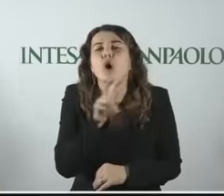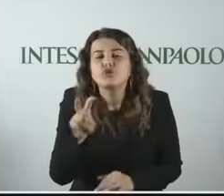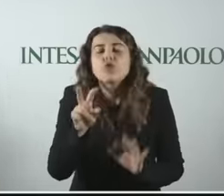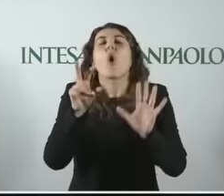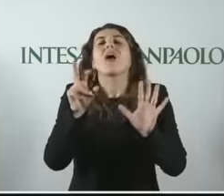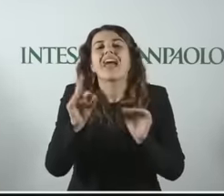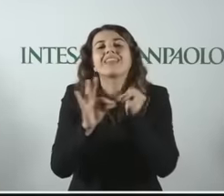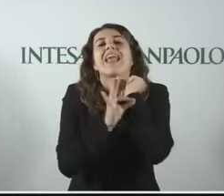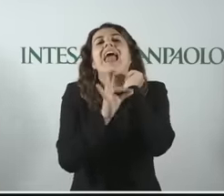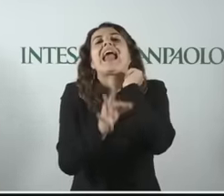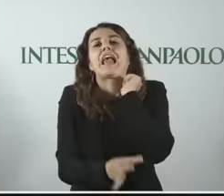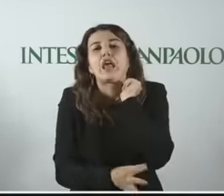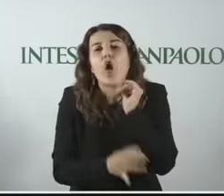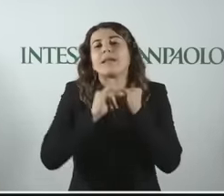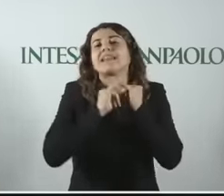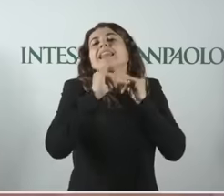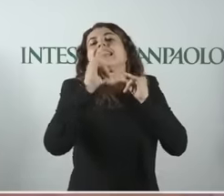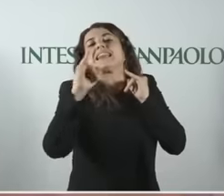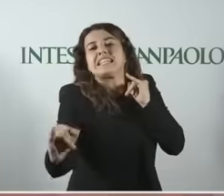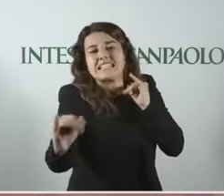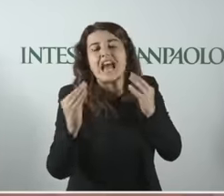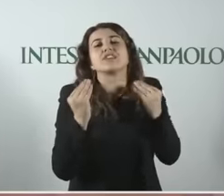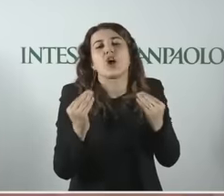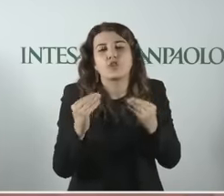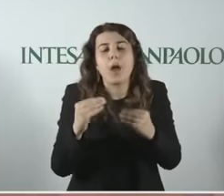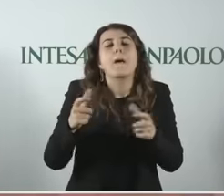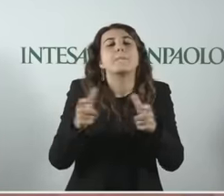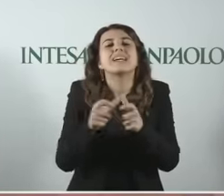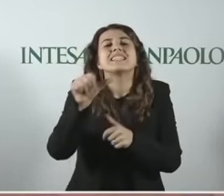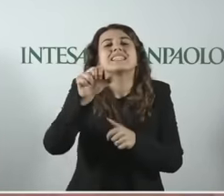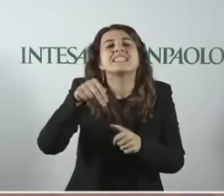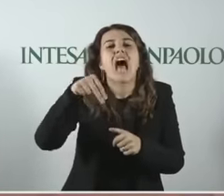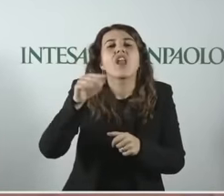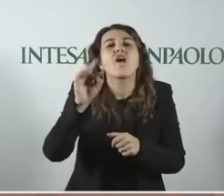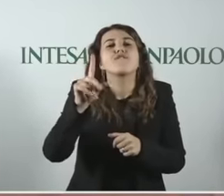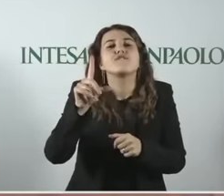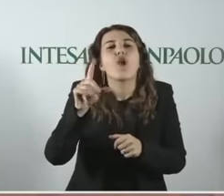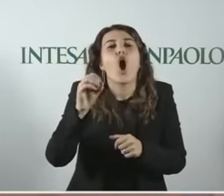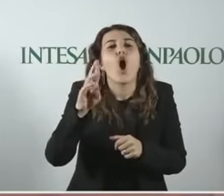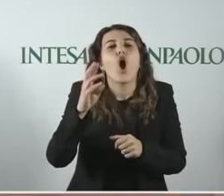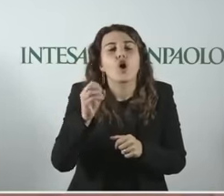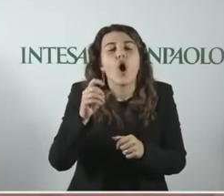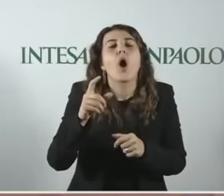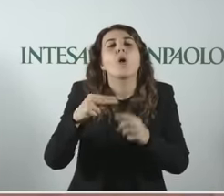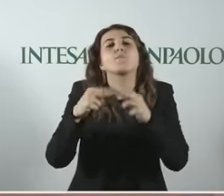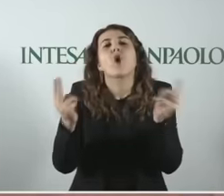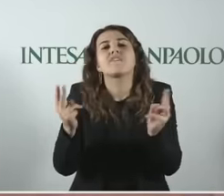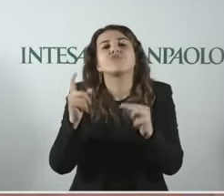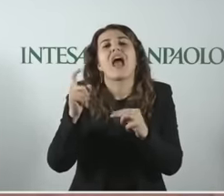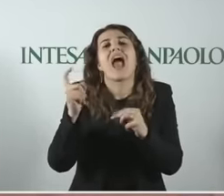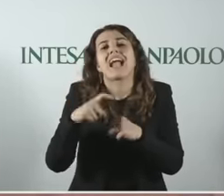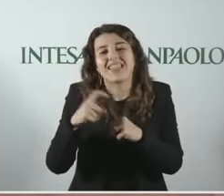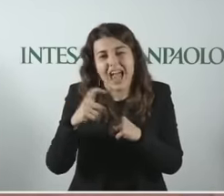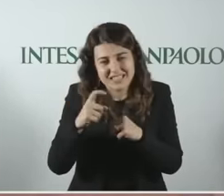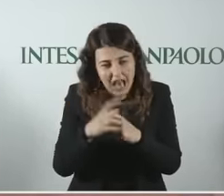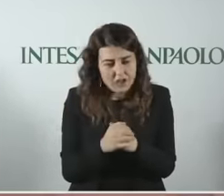calcolato con Google Map naturalmente vale a dire dal paese di San Floro in provincia di Catanzaro ce l'ha inviata